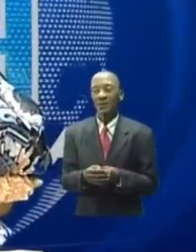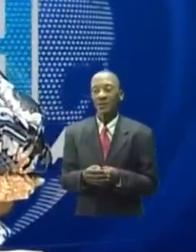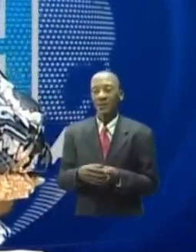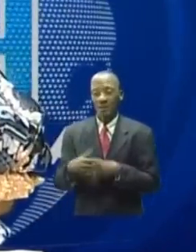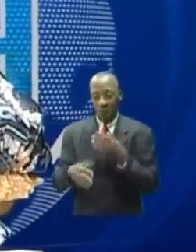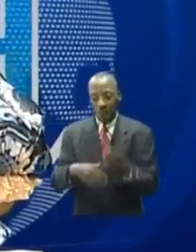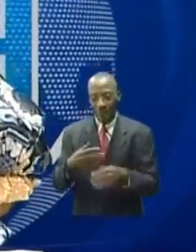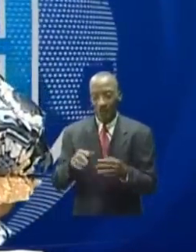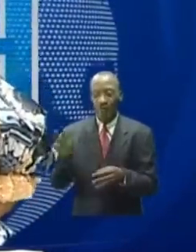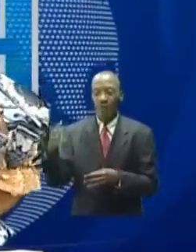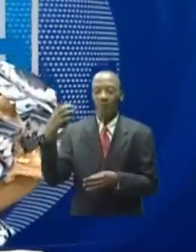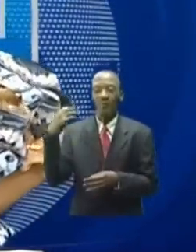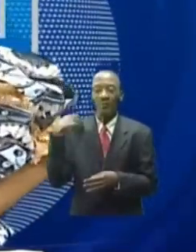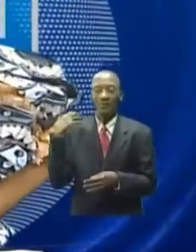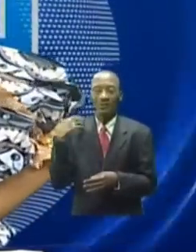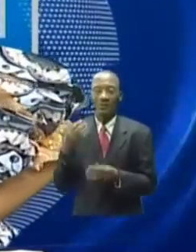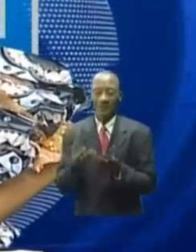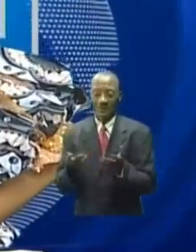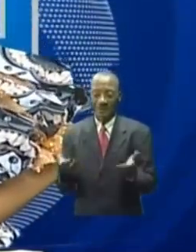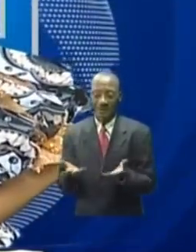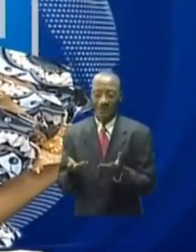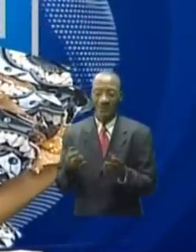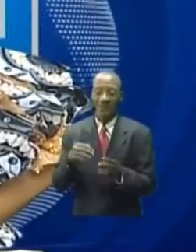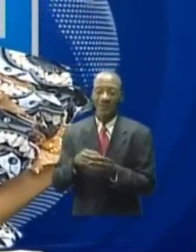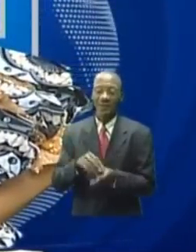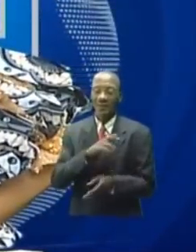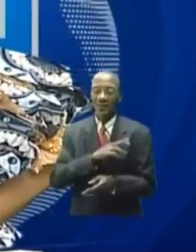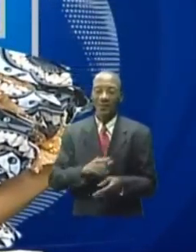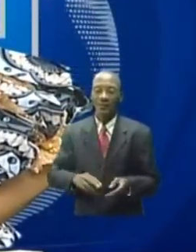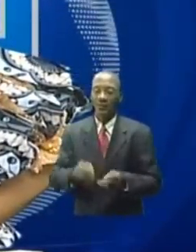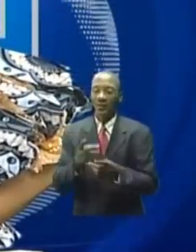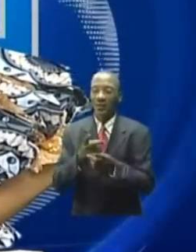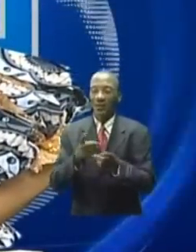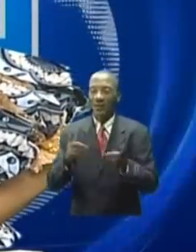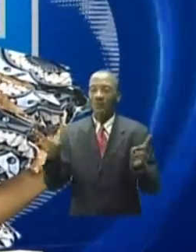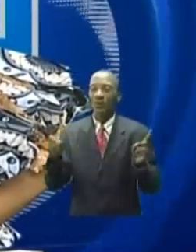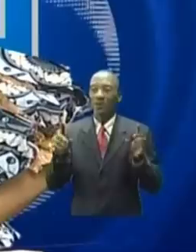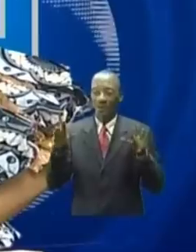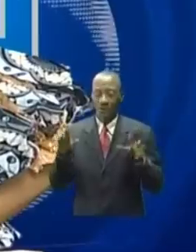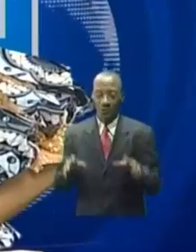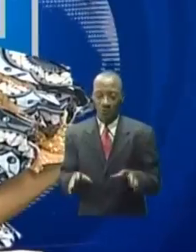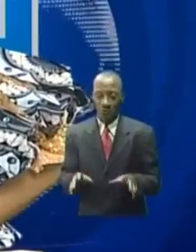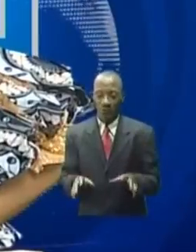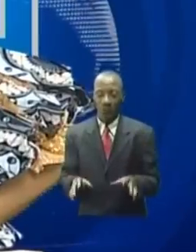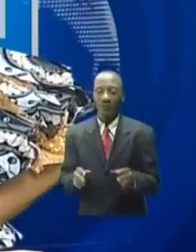entrepris par la République démocratique du Congo pour la promotion des personnes vivant avec handicap.